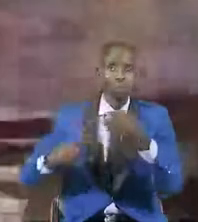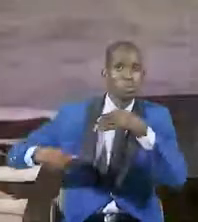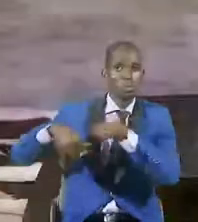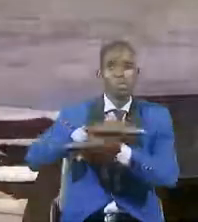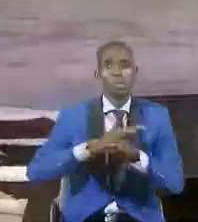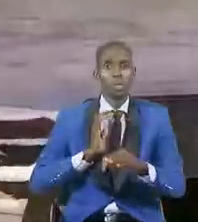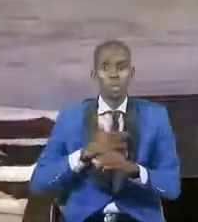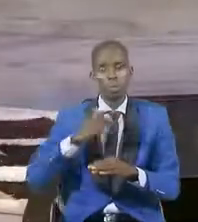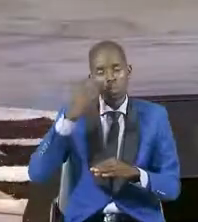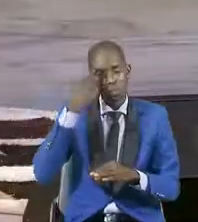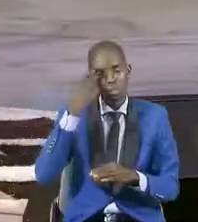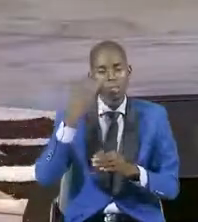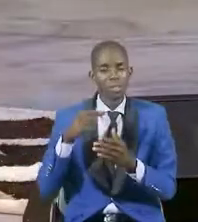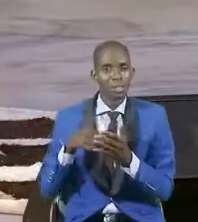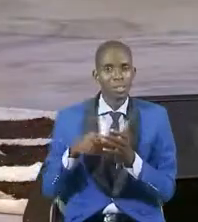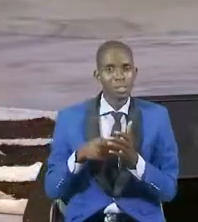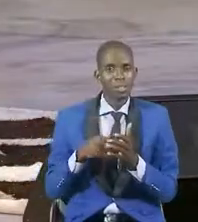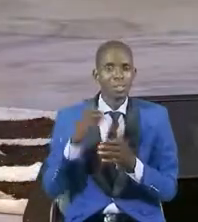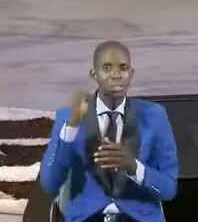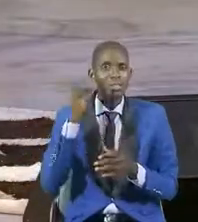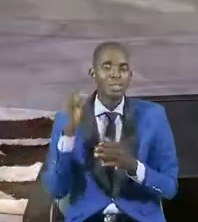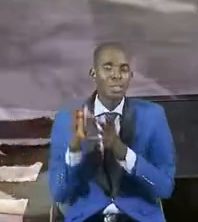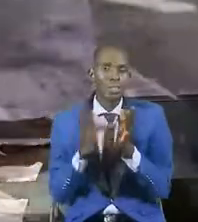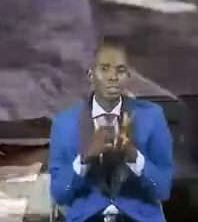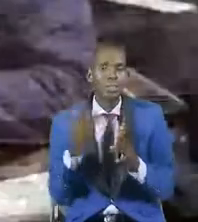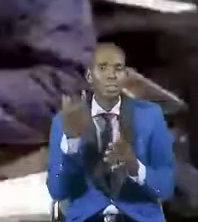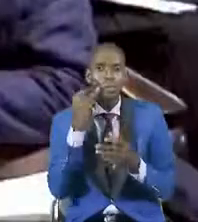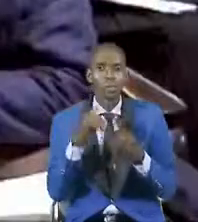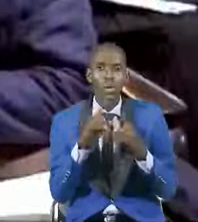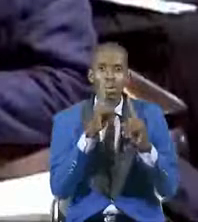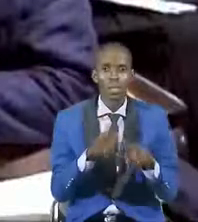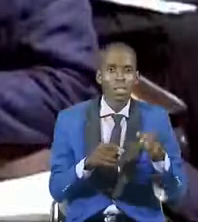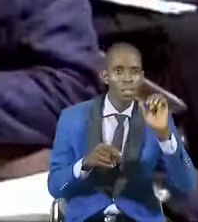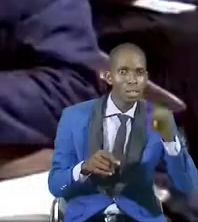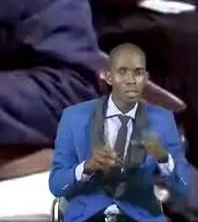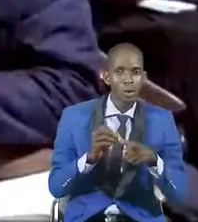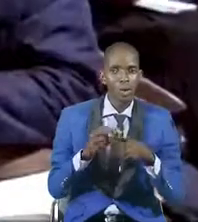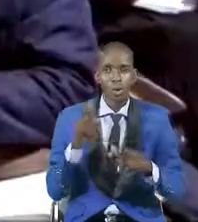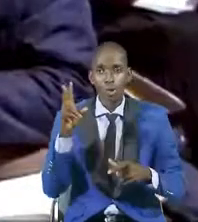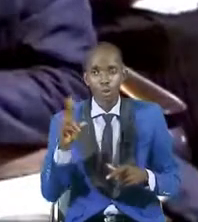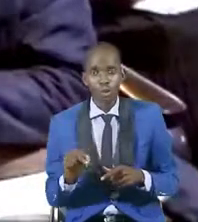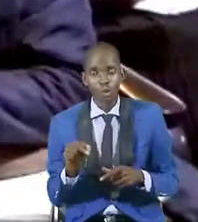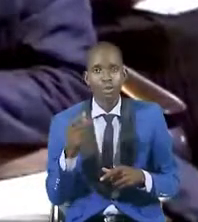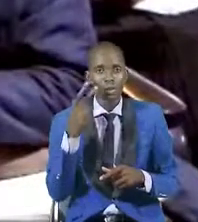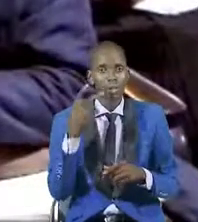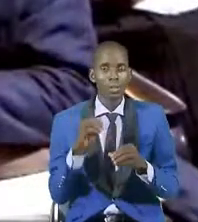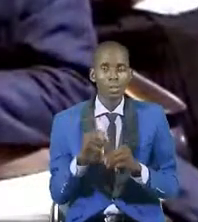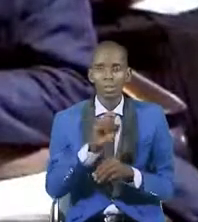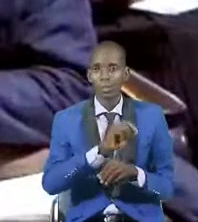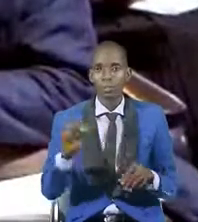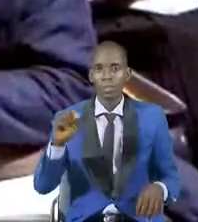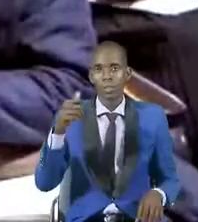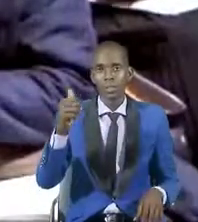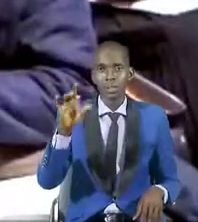ils iront inciter tous les serviteurs de César que cet homme est contre César. Et voilà le verset